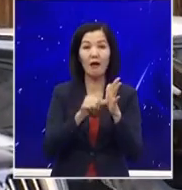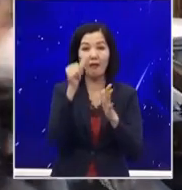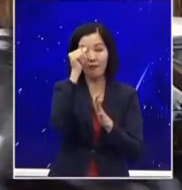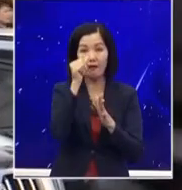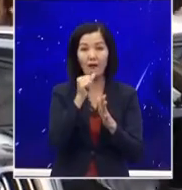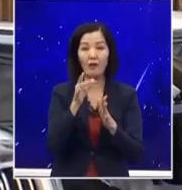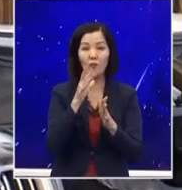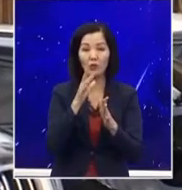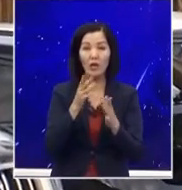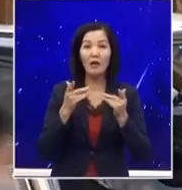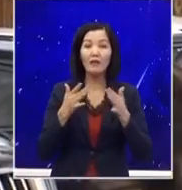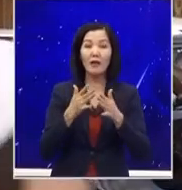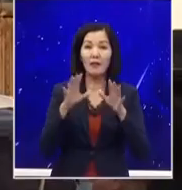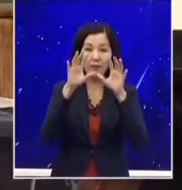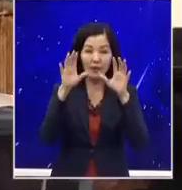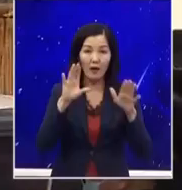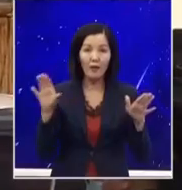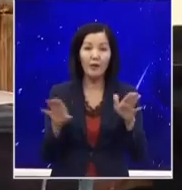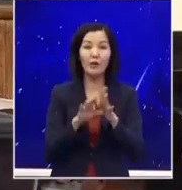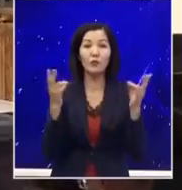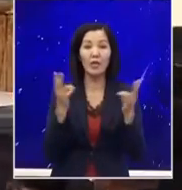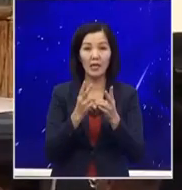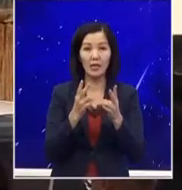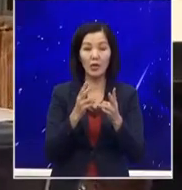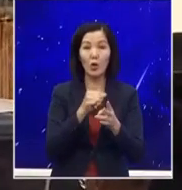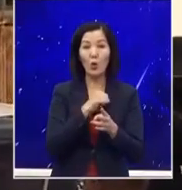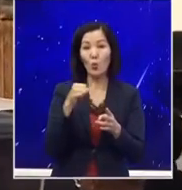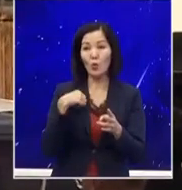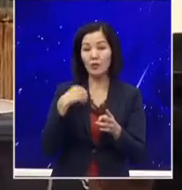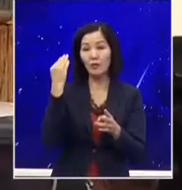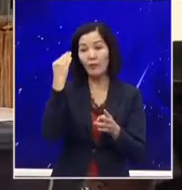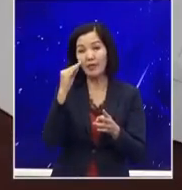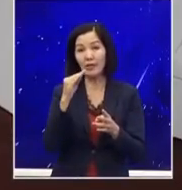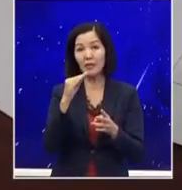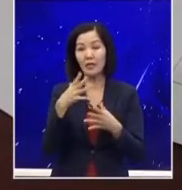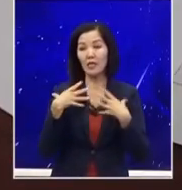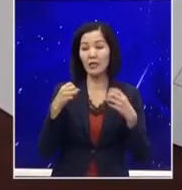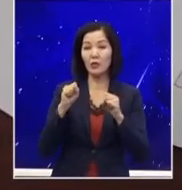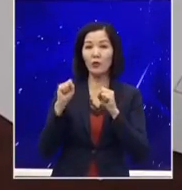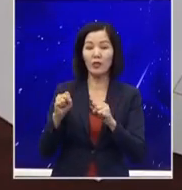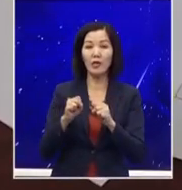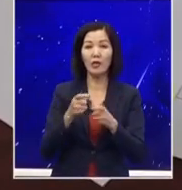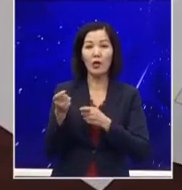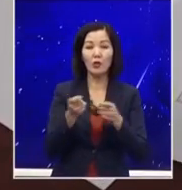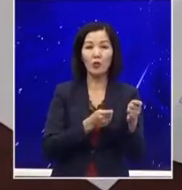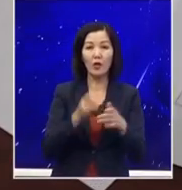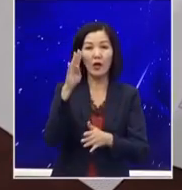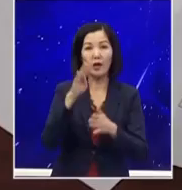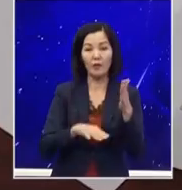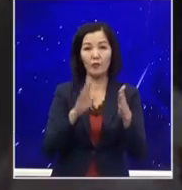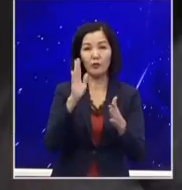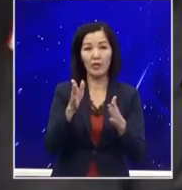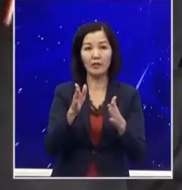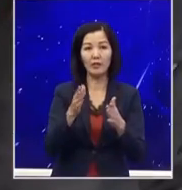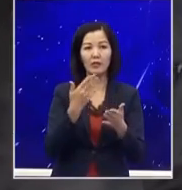асты. Талап ортақ, заң ортақ. Өзгенің де, өзінің де қауіпсіздігіне бейжай қараған тойхана әкімшілігіне мұнда айыппұл